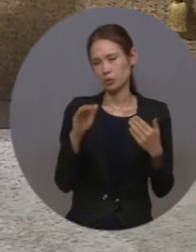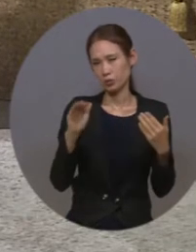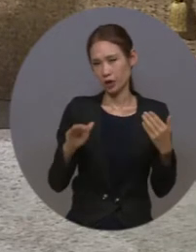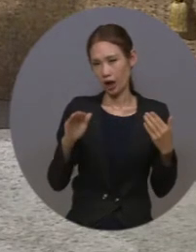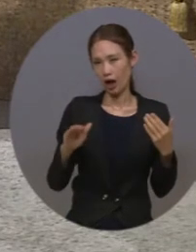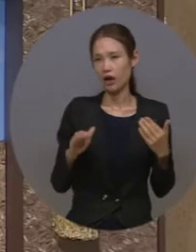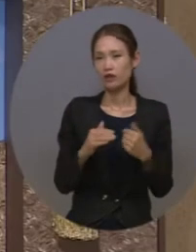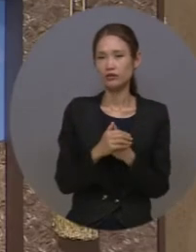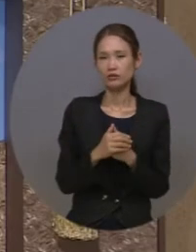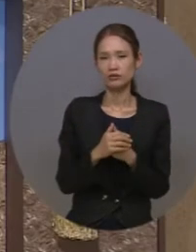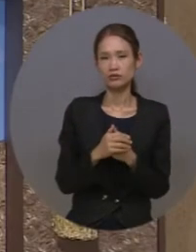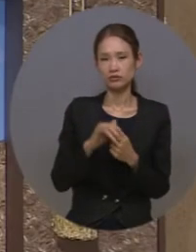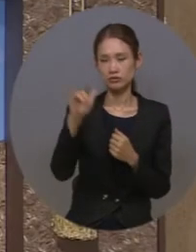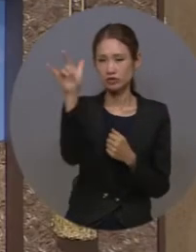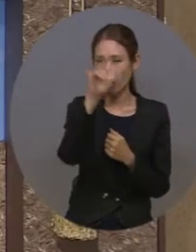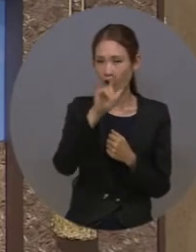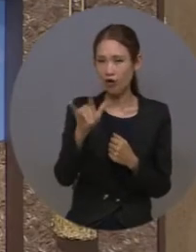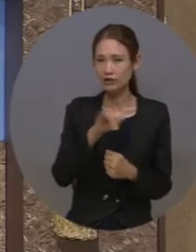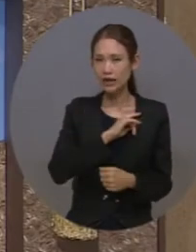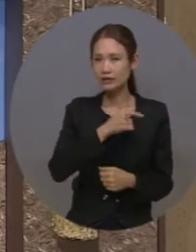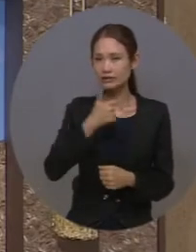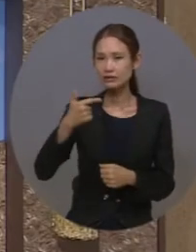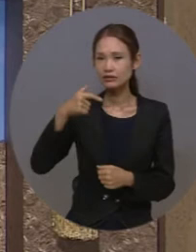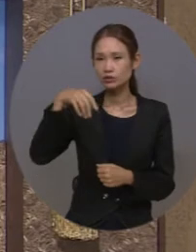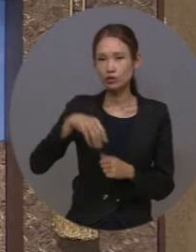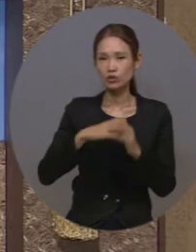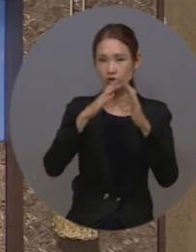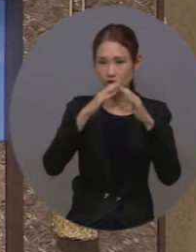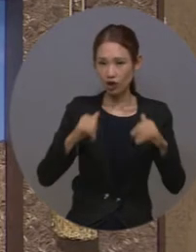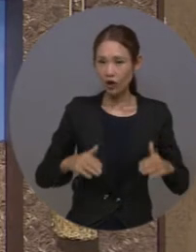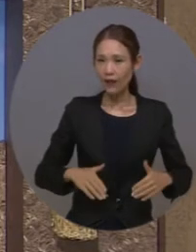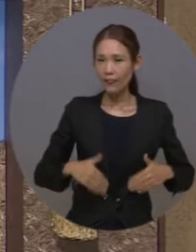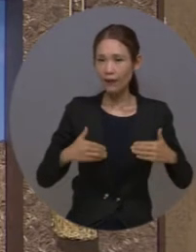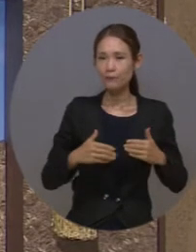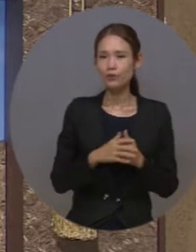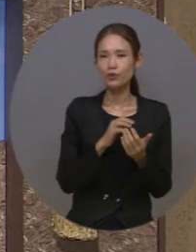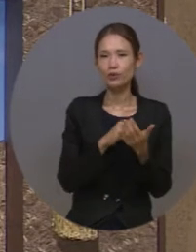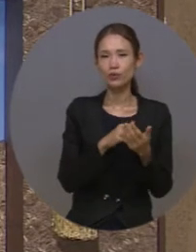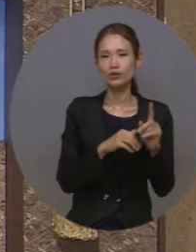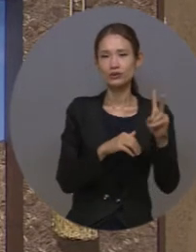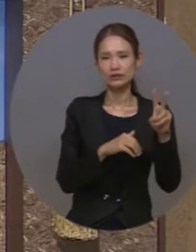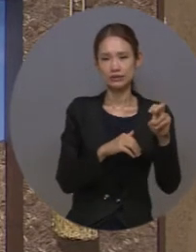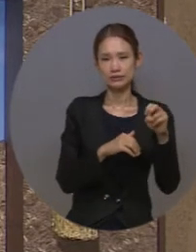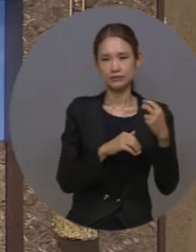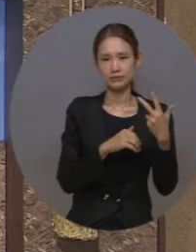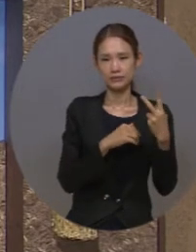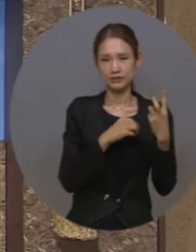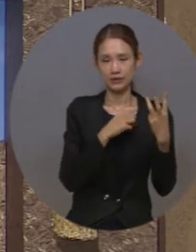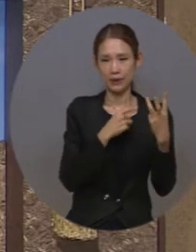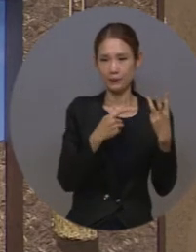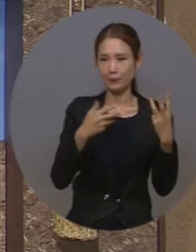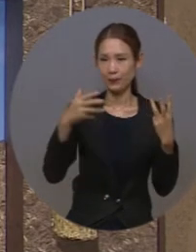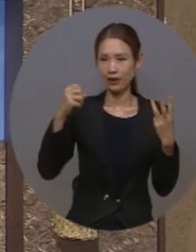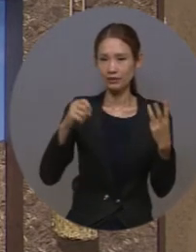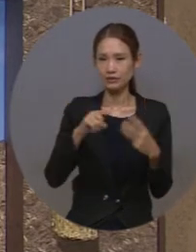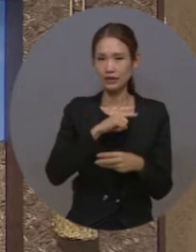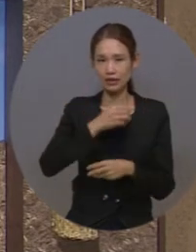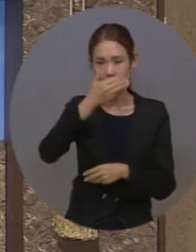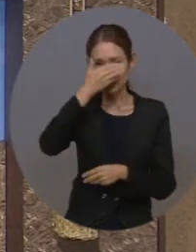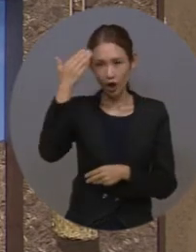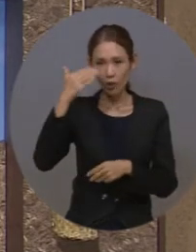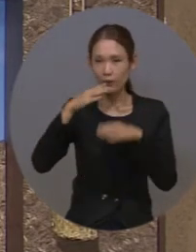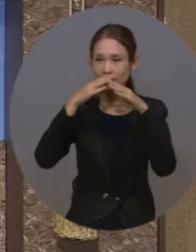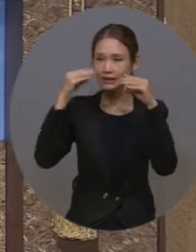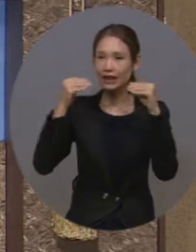평균은 낮지만 전국의 네. 제일 큰 데가 전라남도가 23.8%고요. 전국에서 제일 그 젊은 도시는